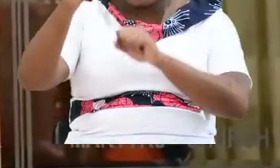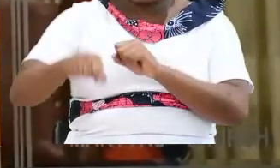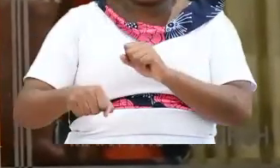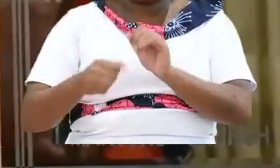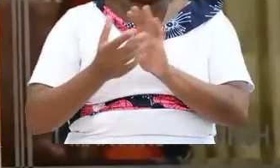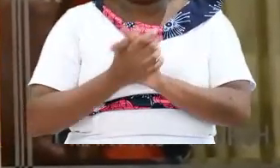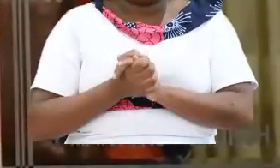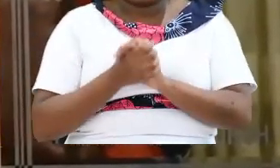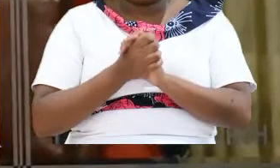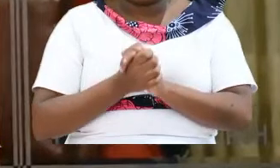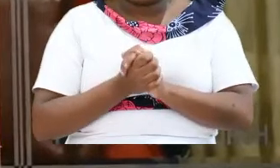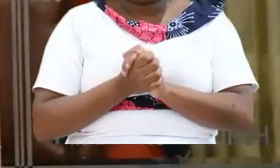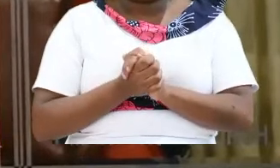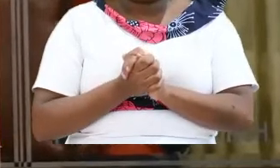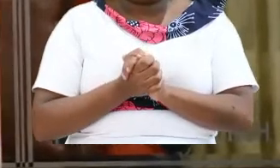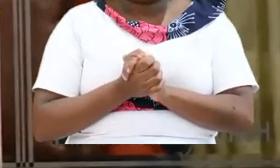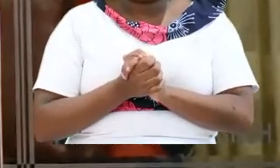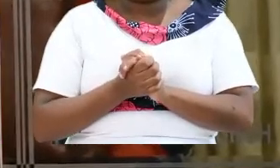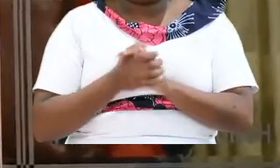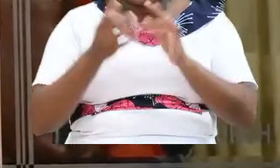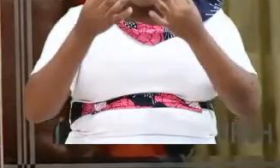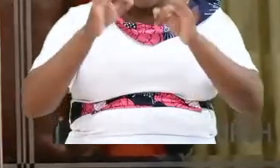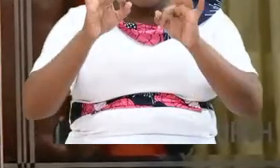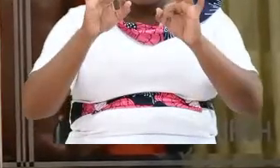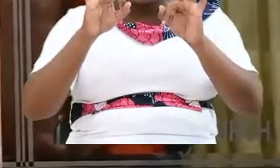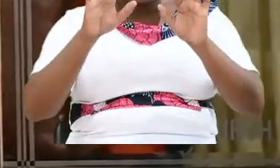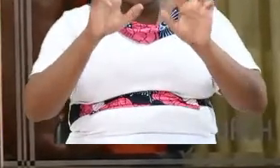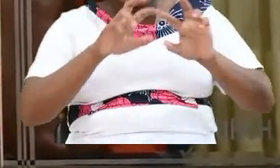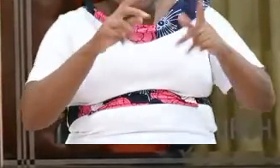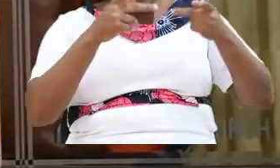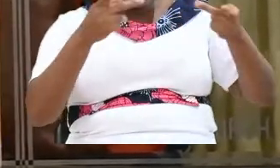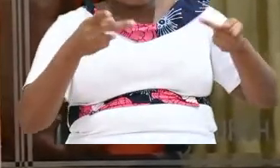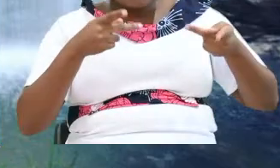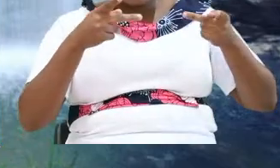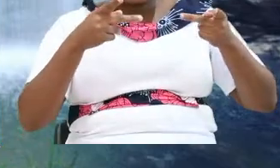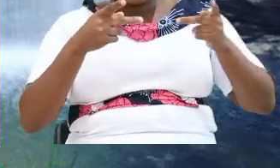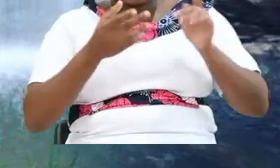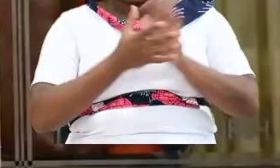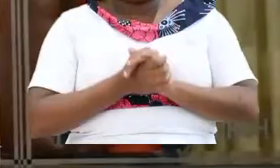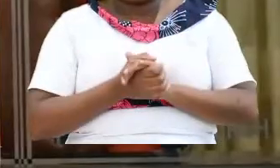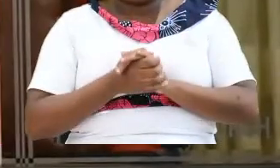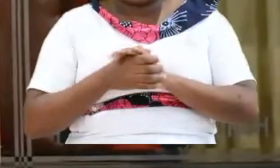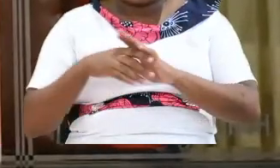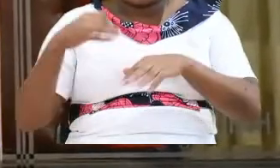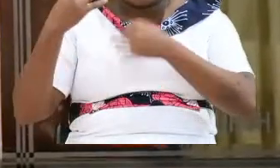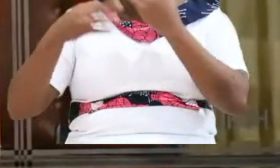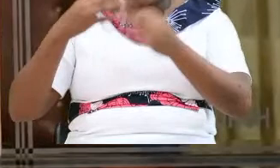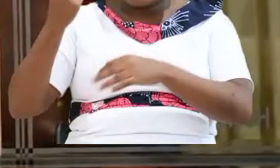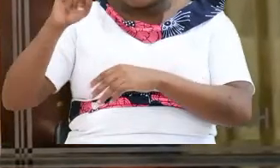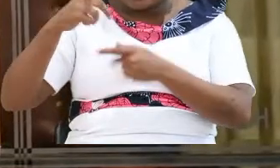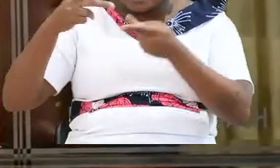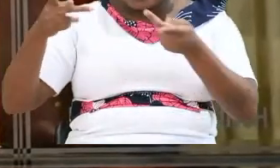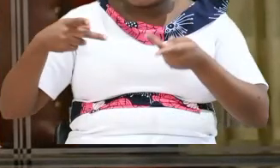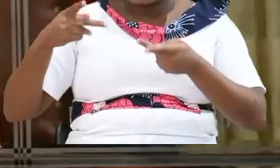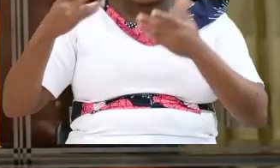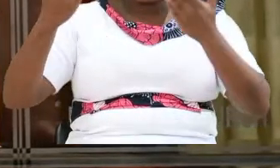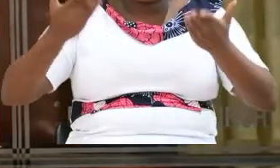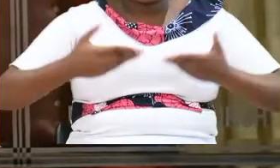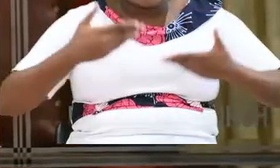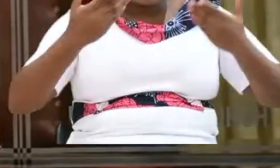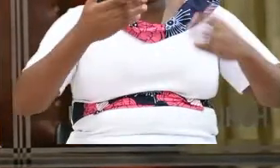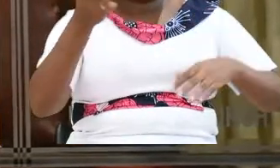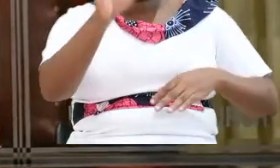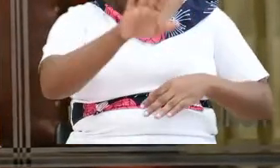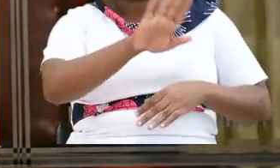kujuana zaidi. Na kama ulikuwa unatafuta mahali pa kuu kushiriki, umefika nyumbani, karibu sana. Na kama